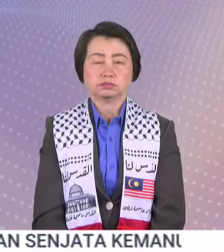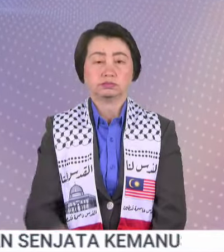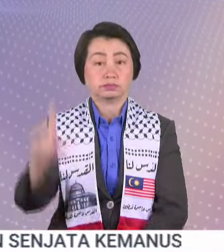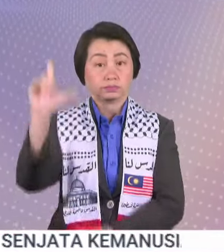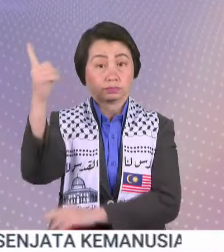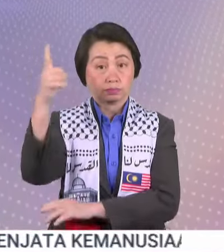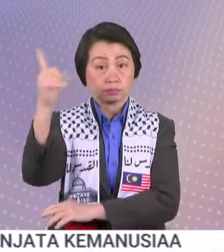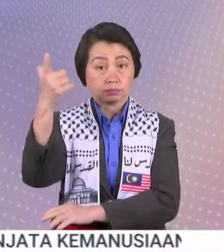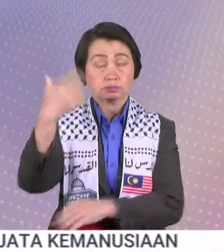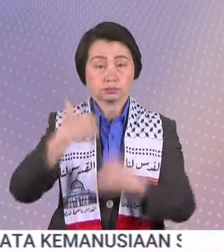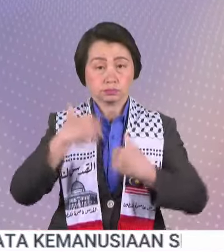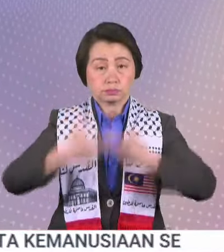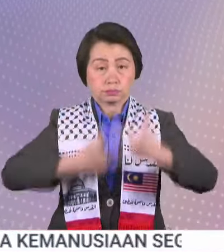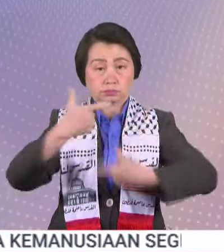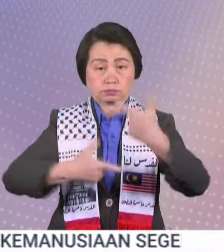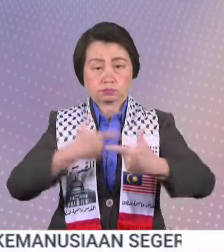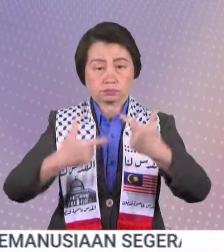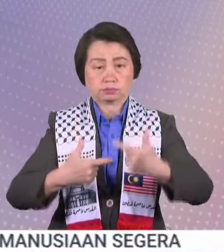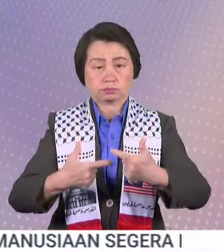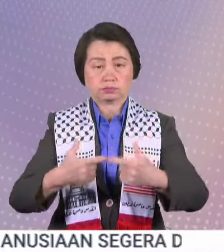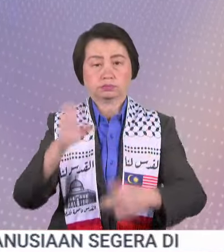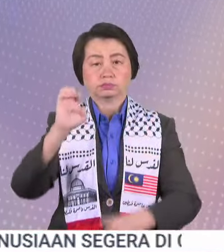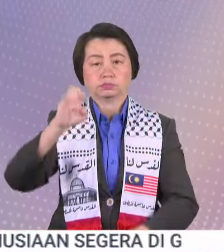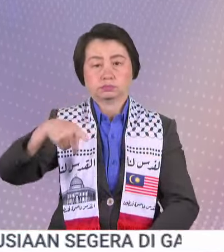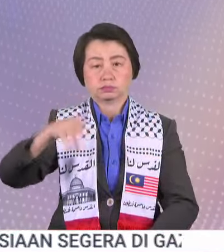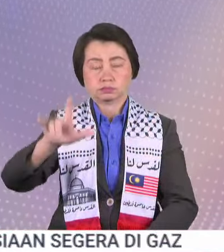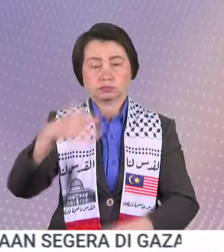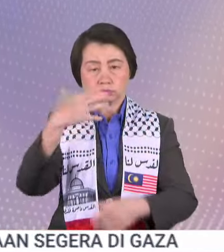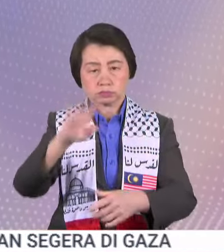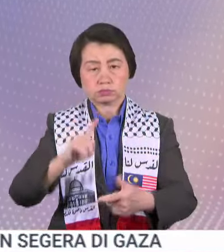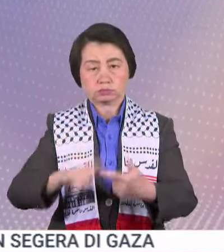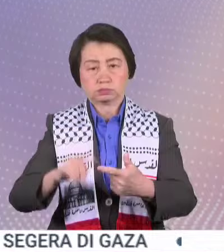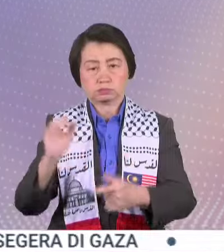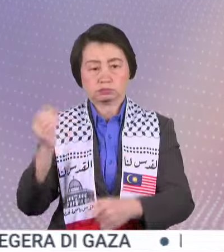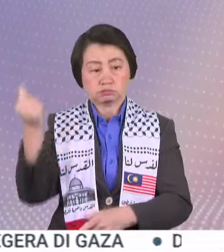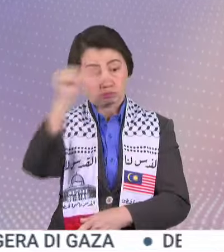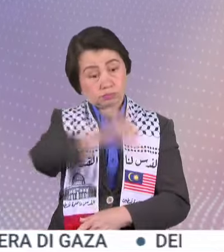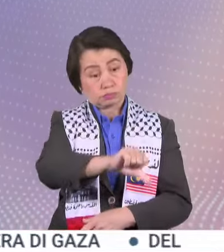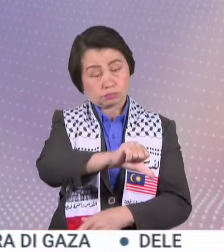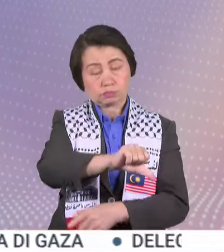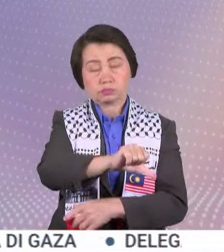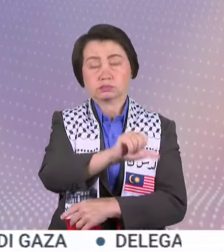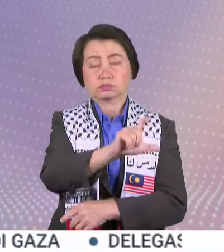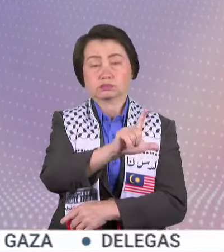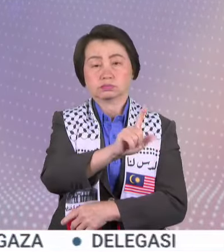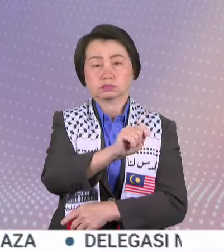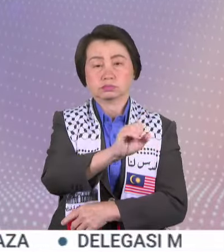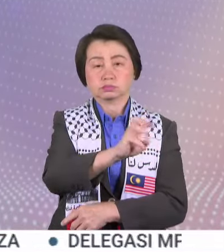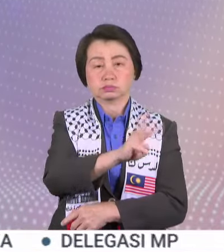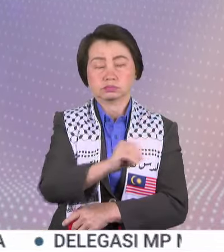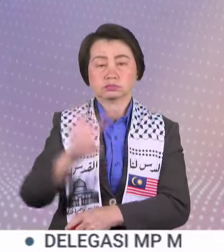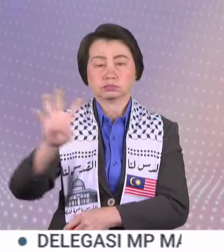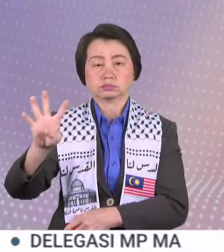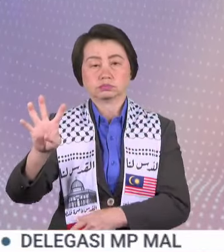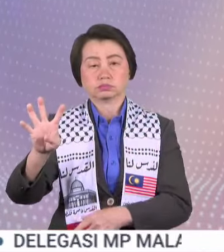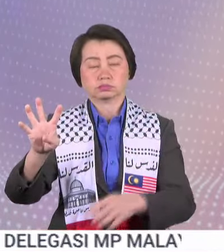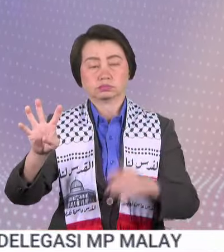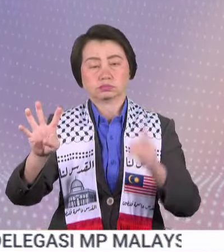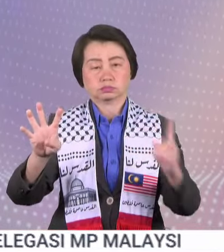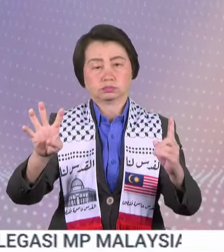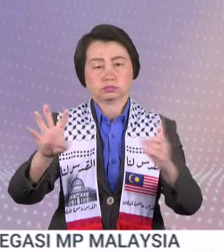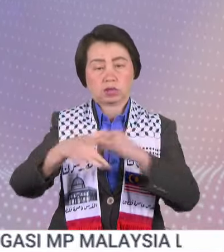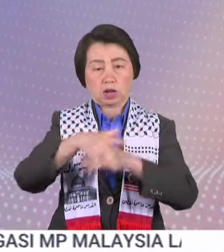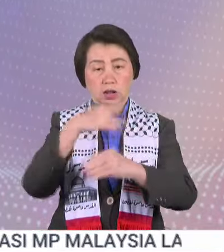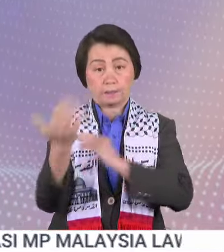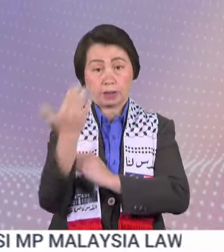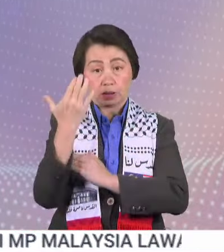Liverpool terus berada di tahta Liga Perdana Inggeris EPL selepas membelasah Luton Town 4-1 di Stadium Anfield awal pagi